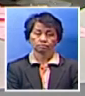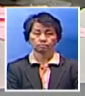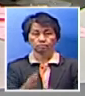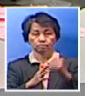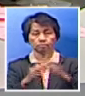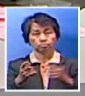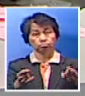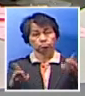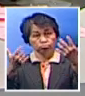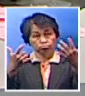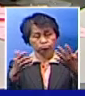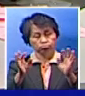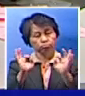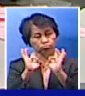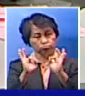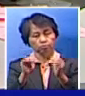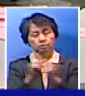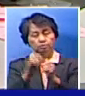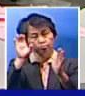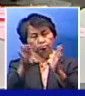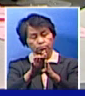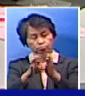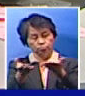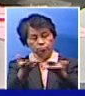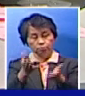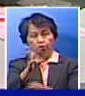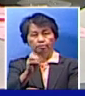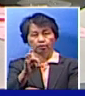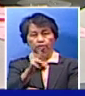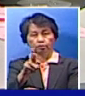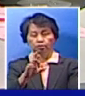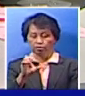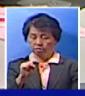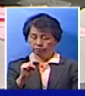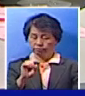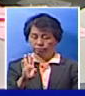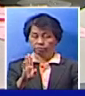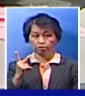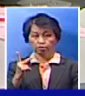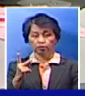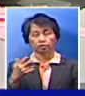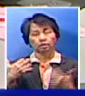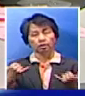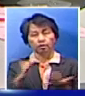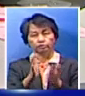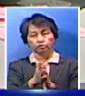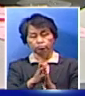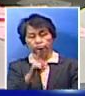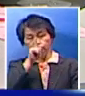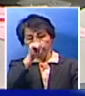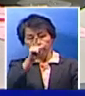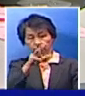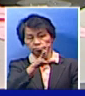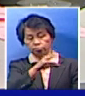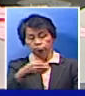Selesa, cepat dan kondusif. Itu gambaran tentang perkhidmatan MRT Sungai Buloh Kajang SBK yang kini menjadi realiti serta